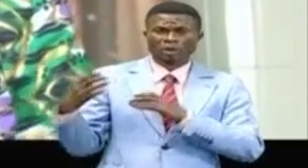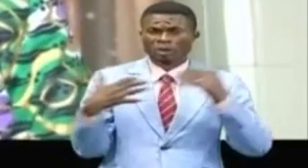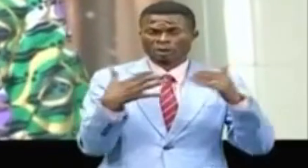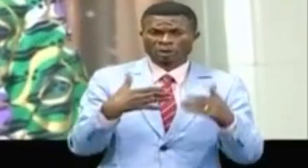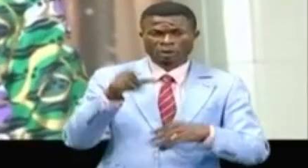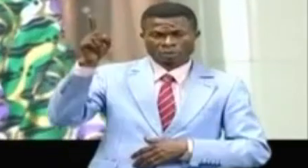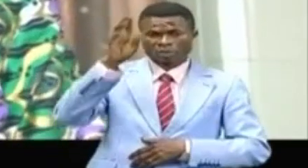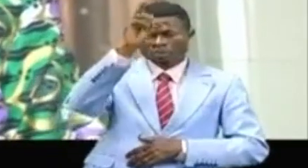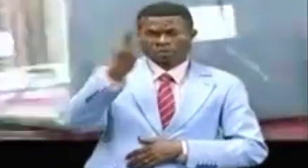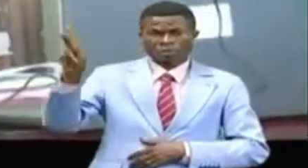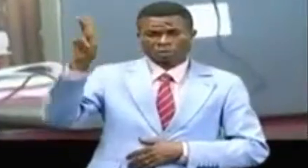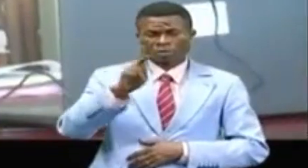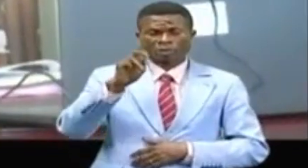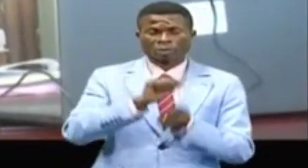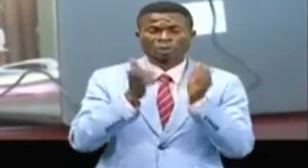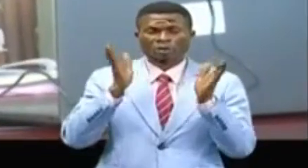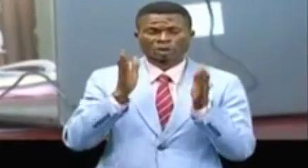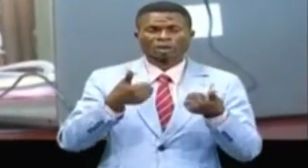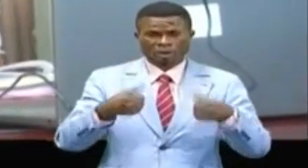les conséquences devraient encore perdurer.